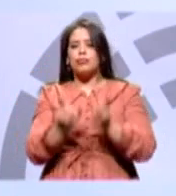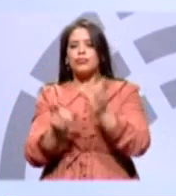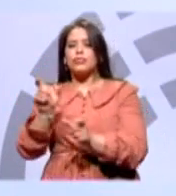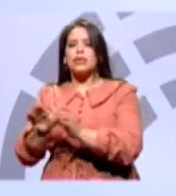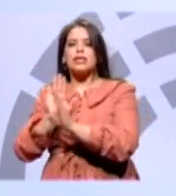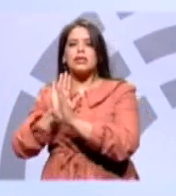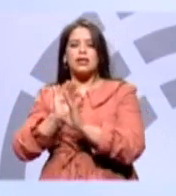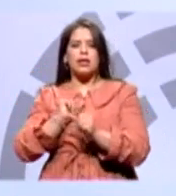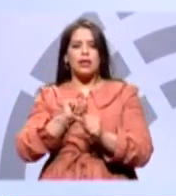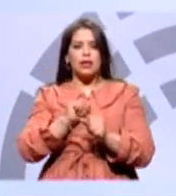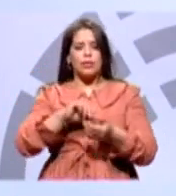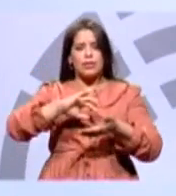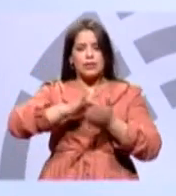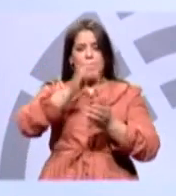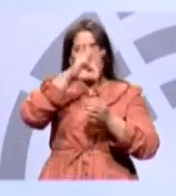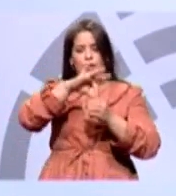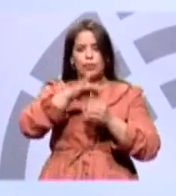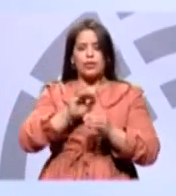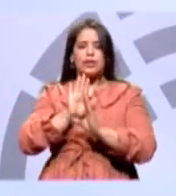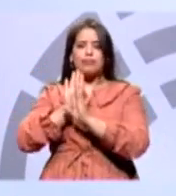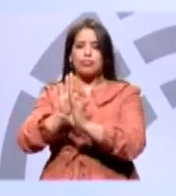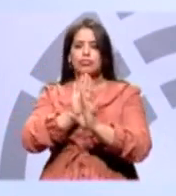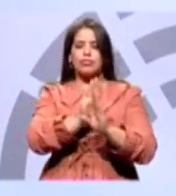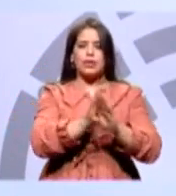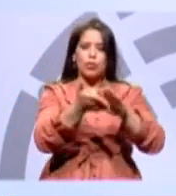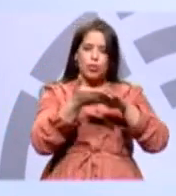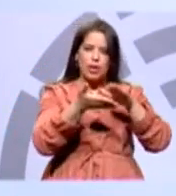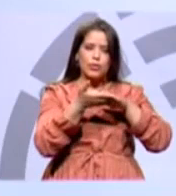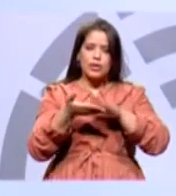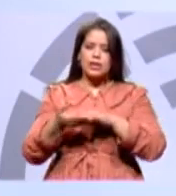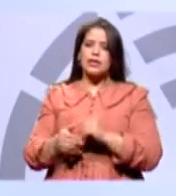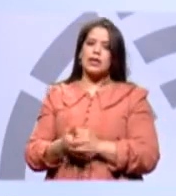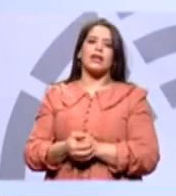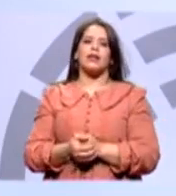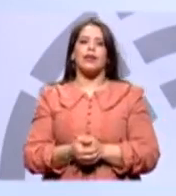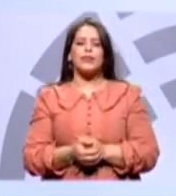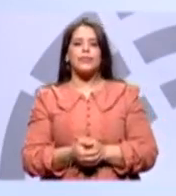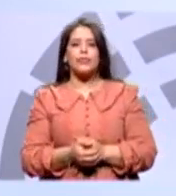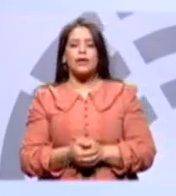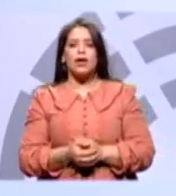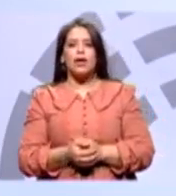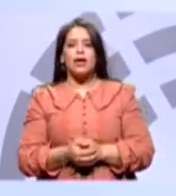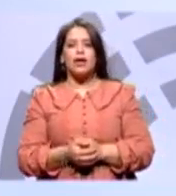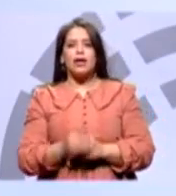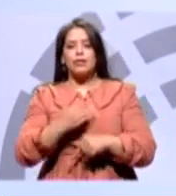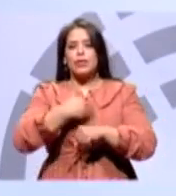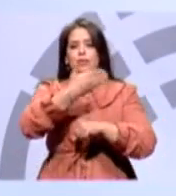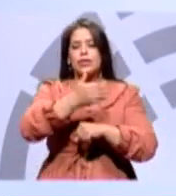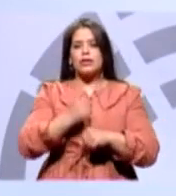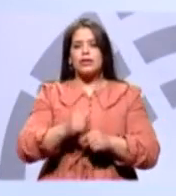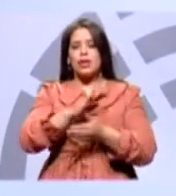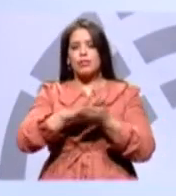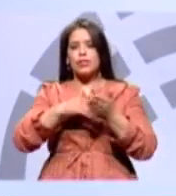والدعم الذي من خلال ان اليوم متواجد في الدوره الثانيه الانتخابات التشريعيه اما الان نمر مباشره الى سرد